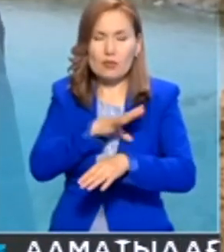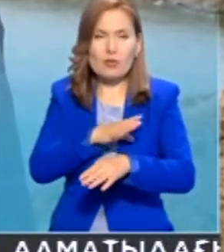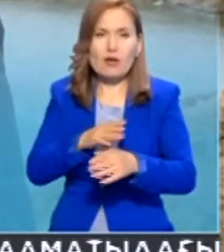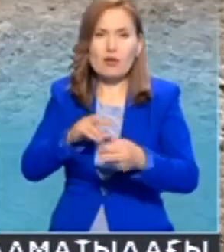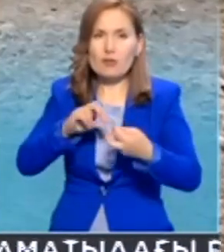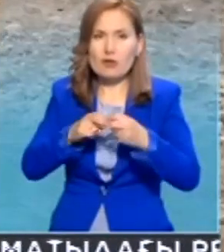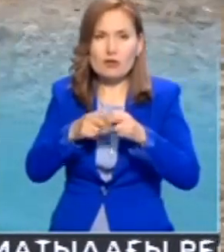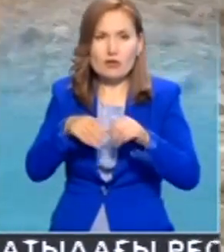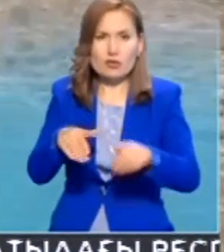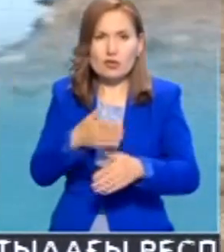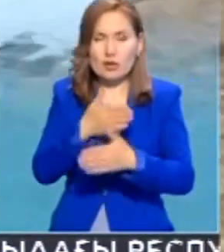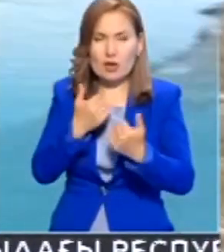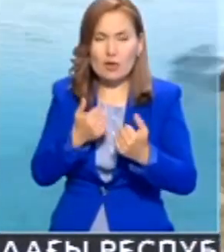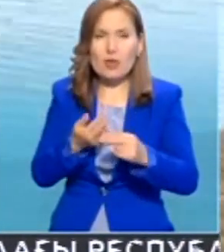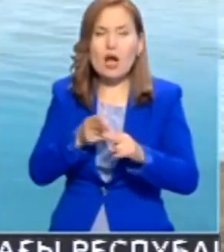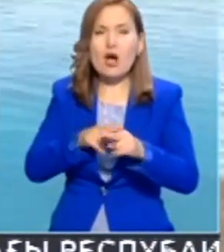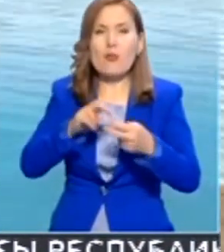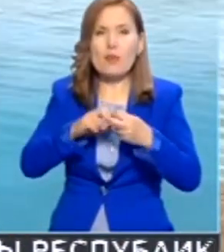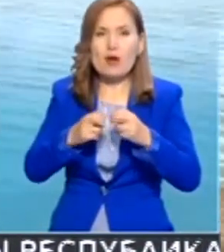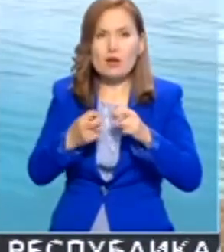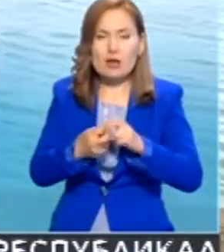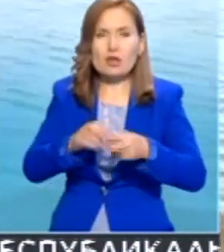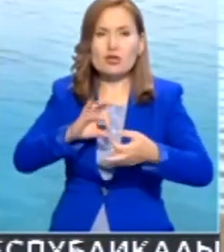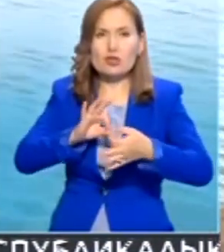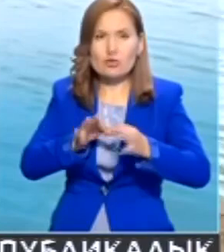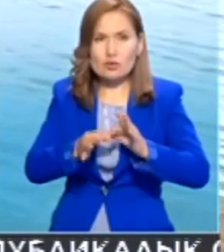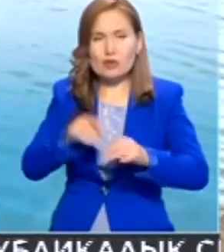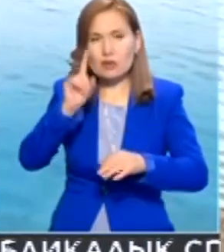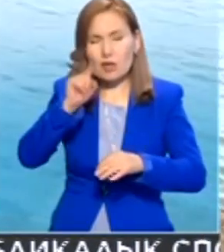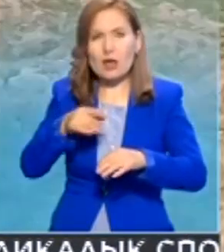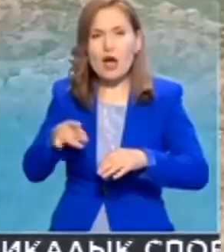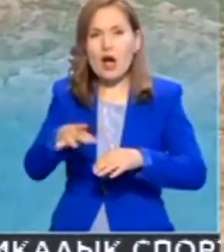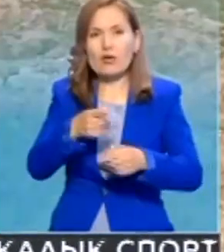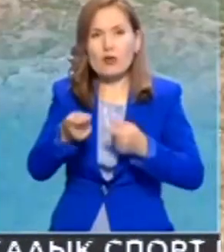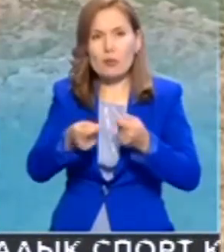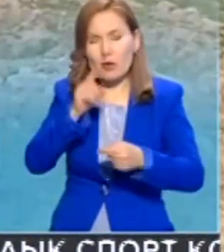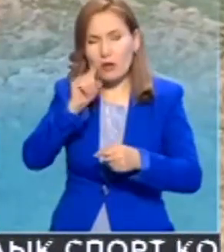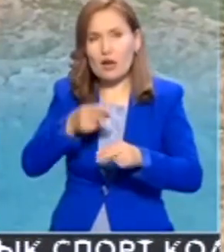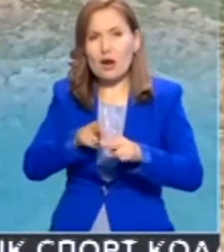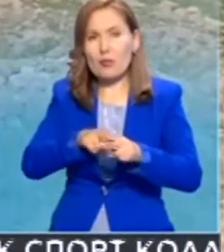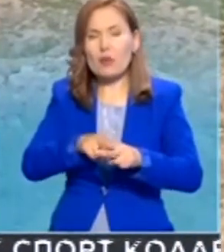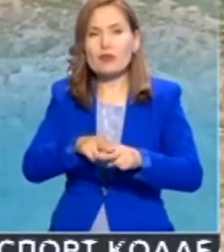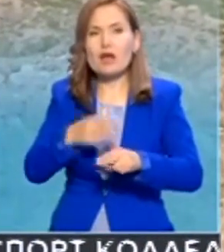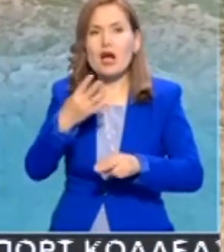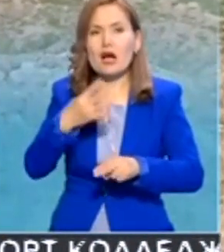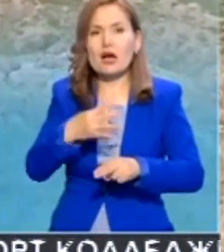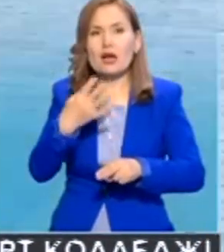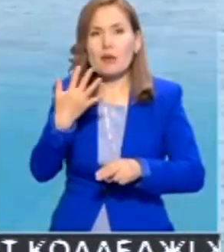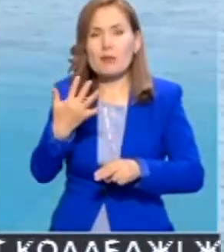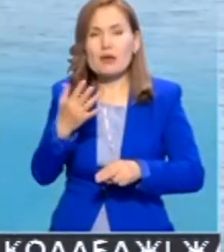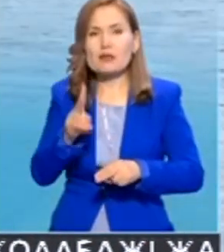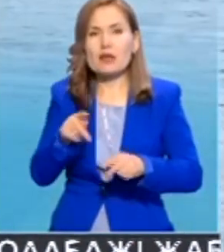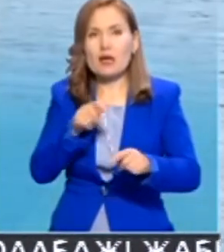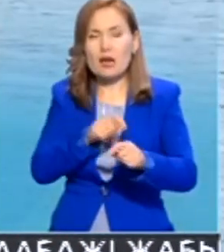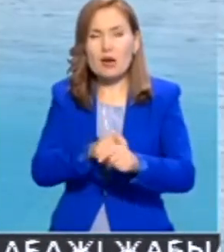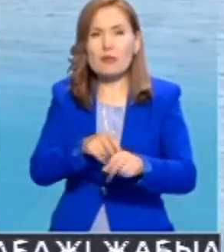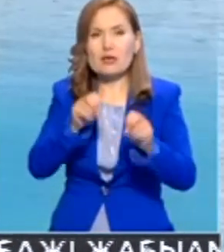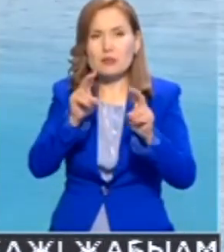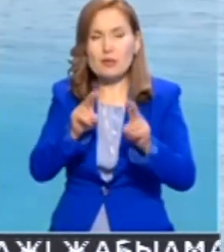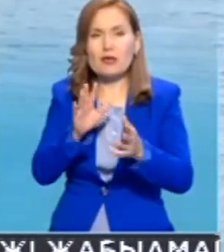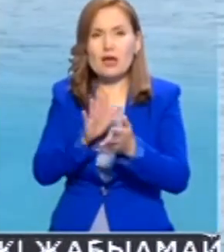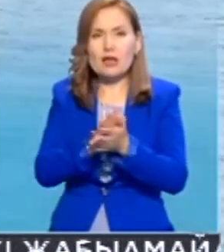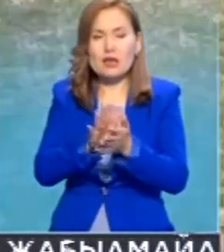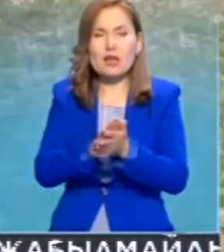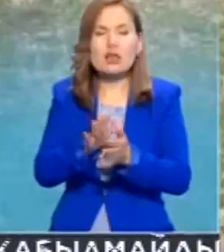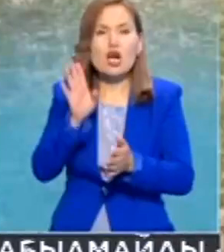шешілмей жатыр. Бұл мәселенің өте күрделі екенін аудан басшылығы да мойындап отыр. Айтуларынша 45 шақырым жерде арнайы лас су төгетін орын